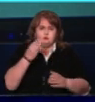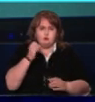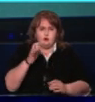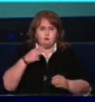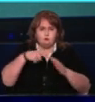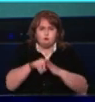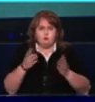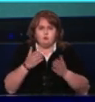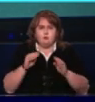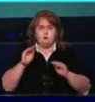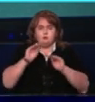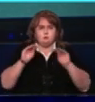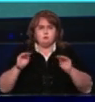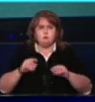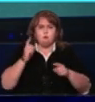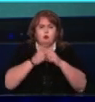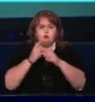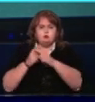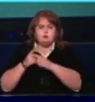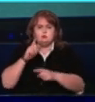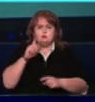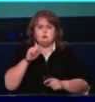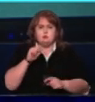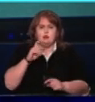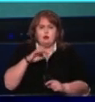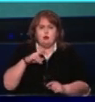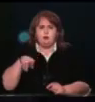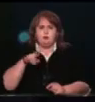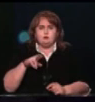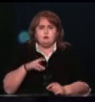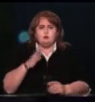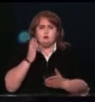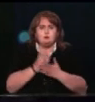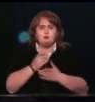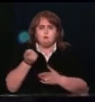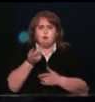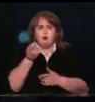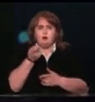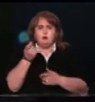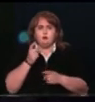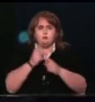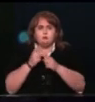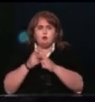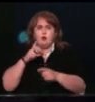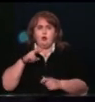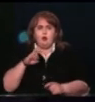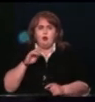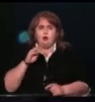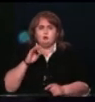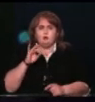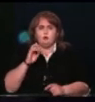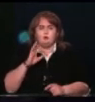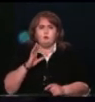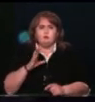которого распределен положительный заряд, а еще имеются маленькие вкрапления электронов. И говорил о том, что